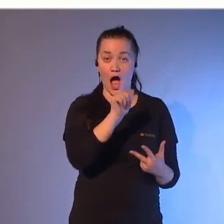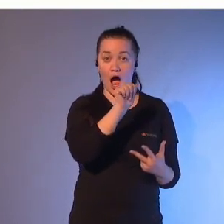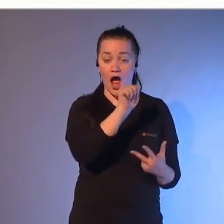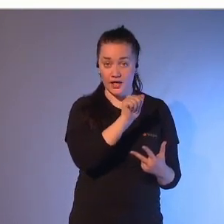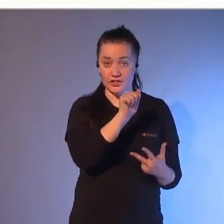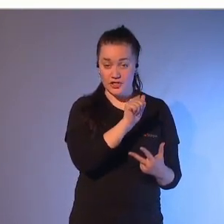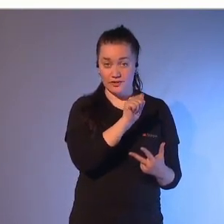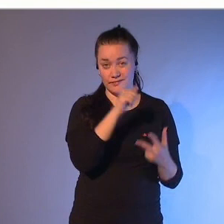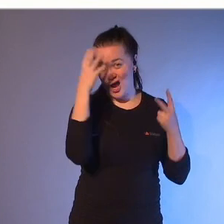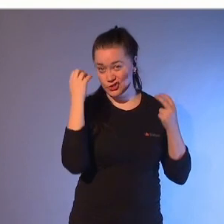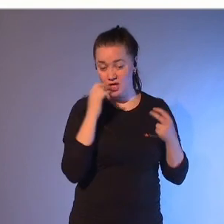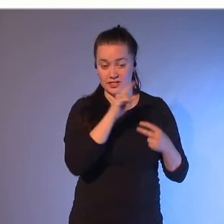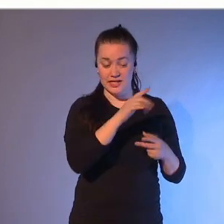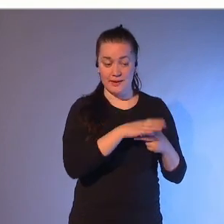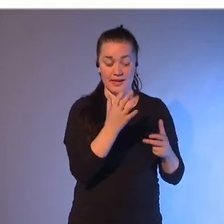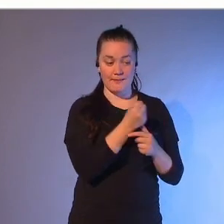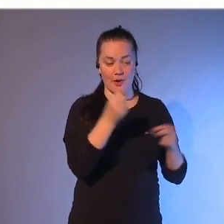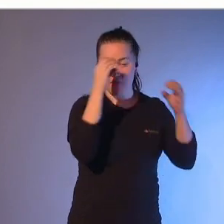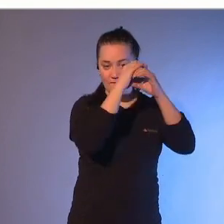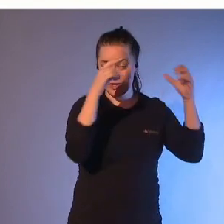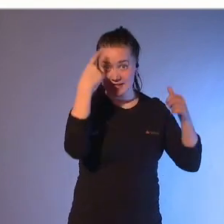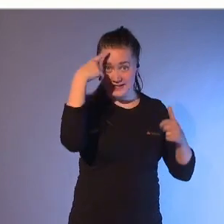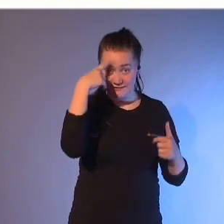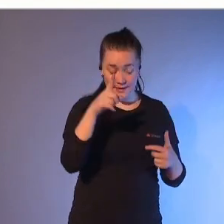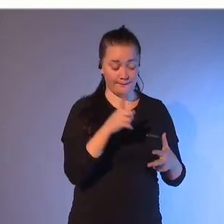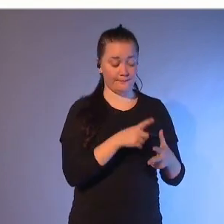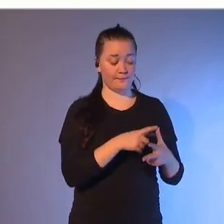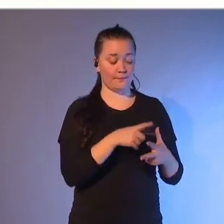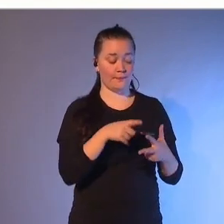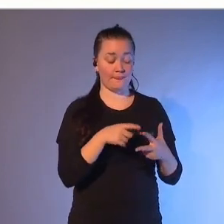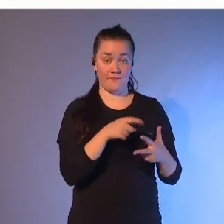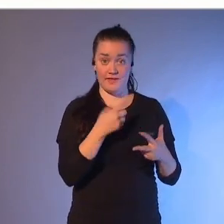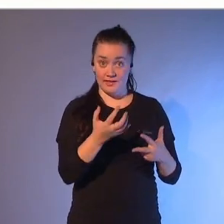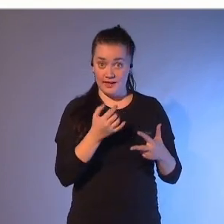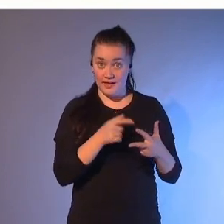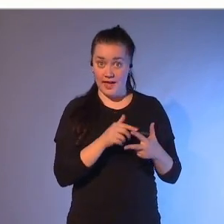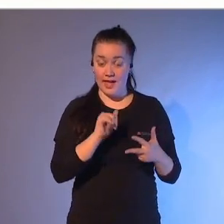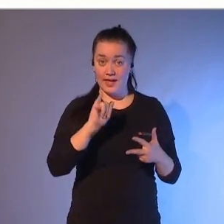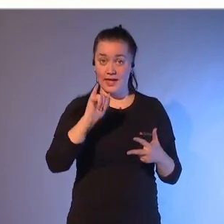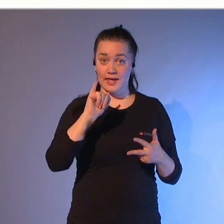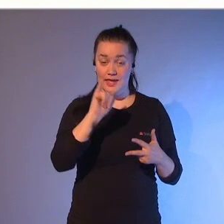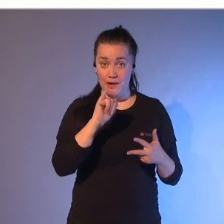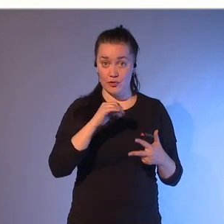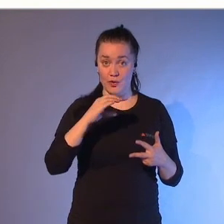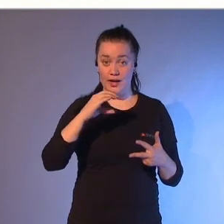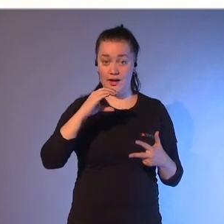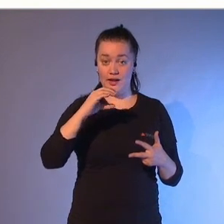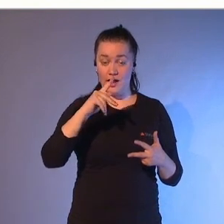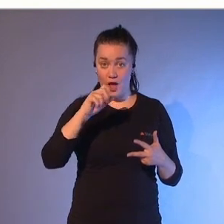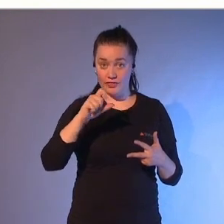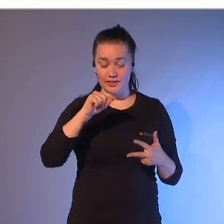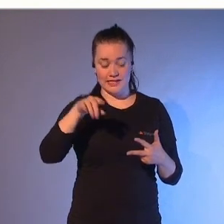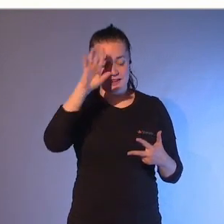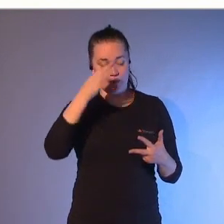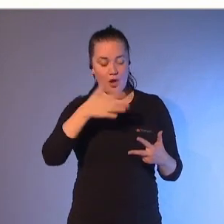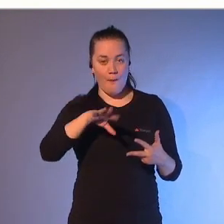sine begrepet om forestillingsevne. Vi trenger Immanuel Kant sine teorier